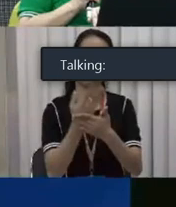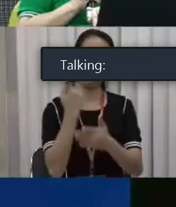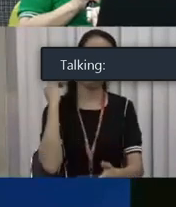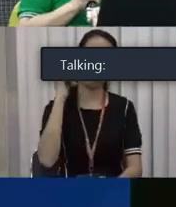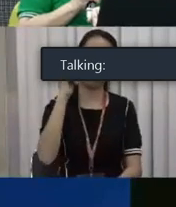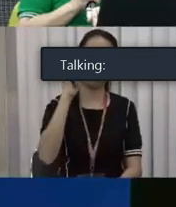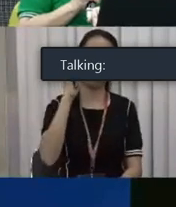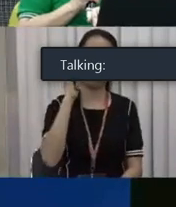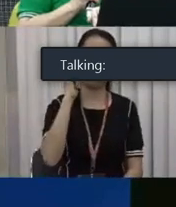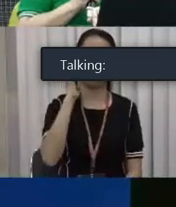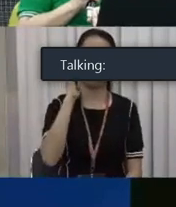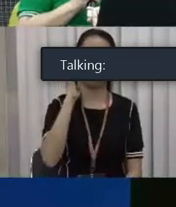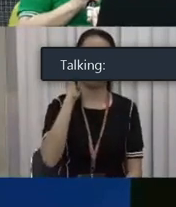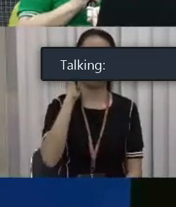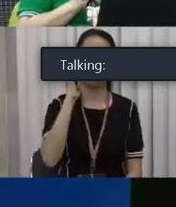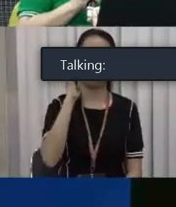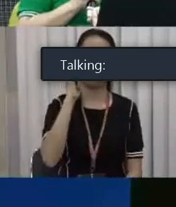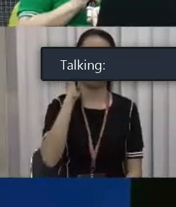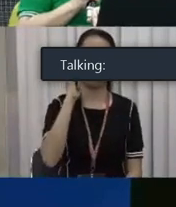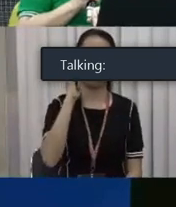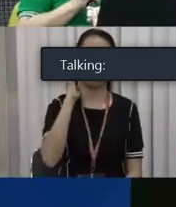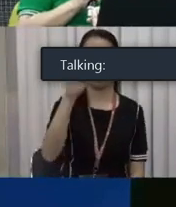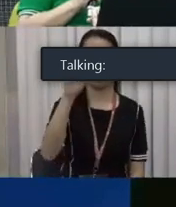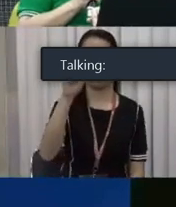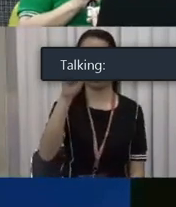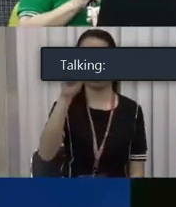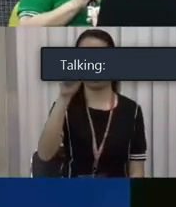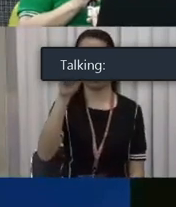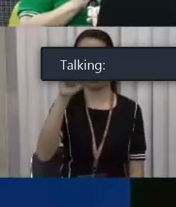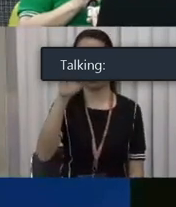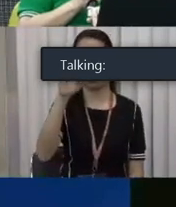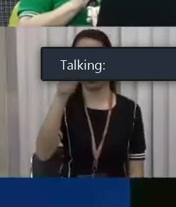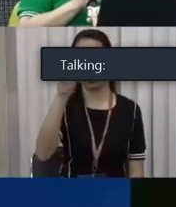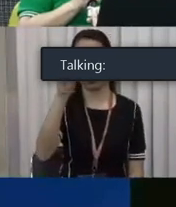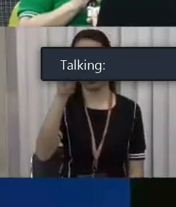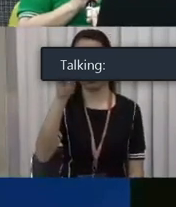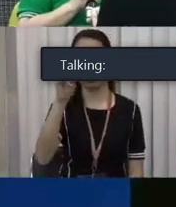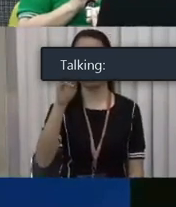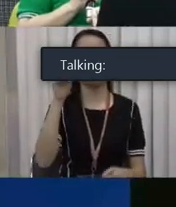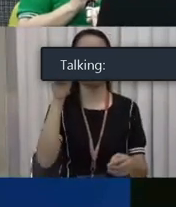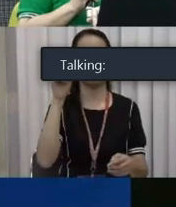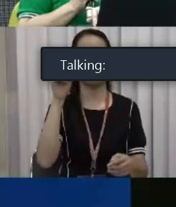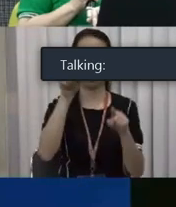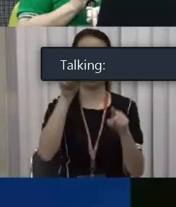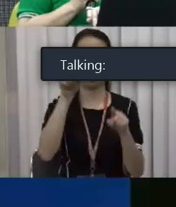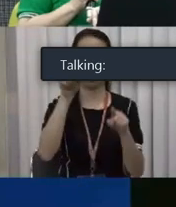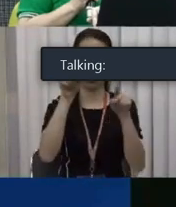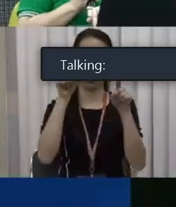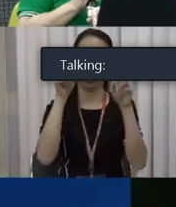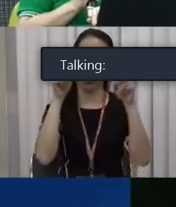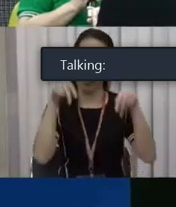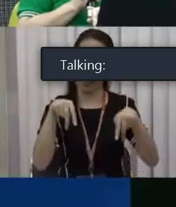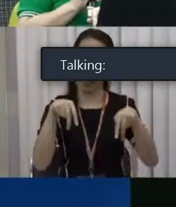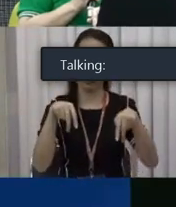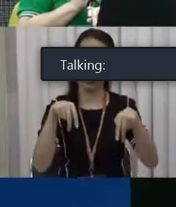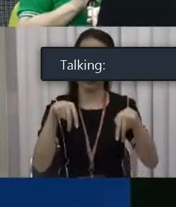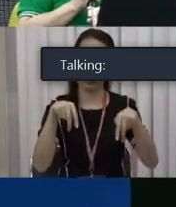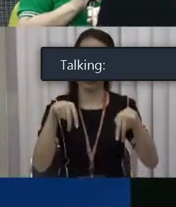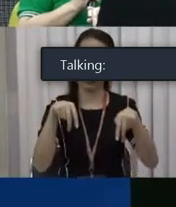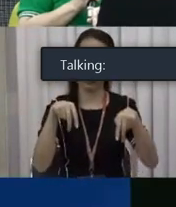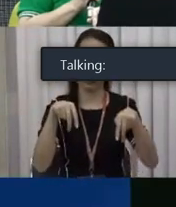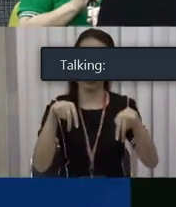So, mao na, before the interview, you have to know the company. Mao tong mission, groom to impress the